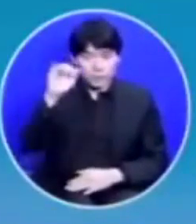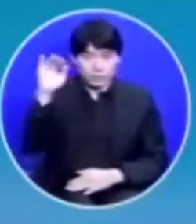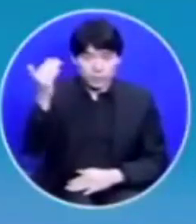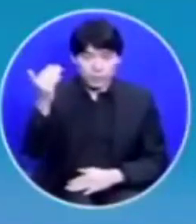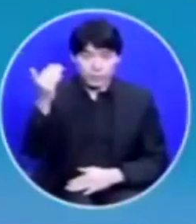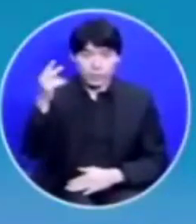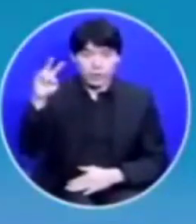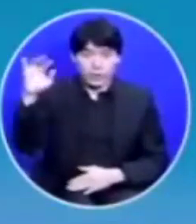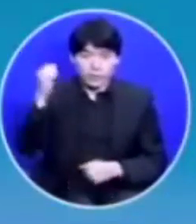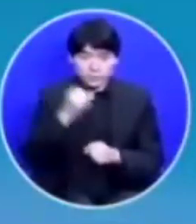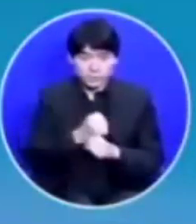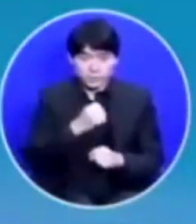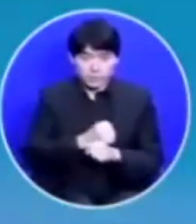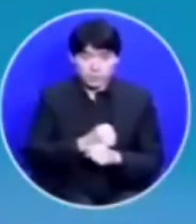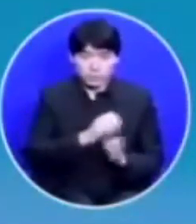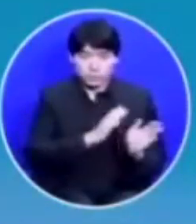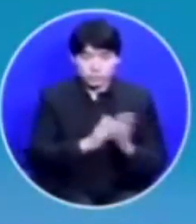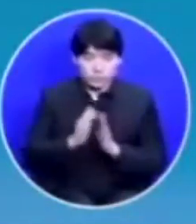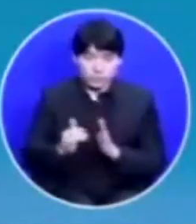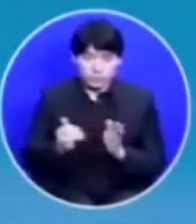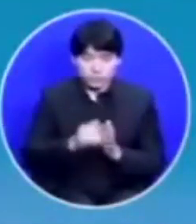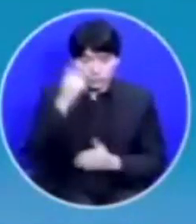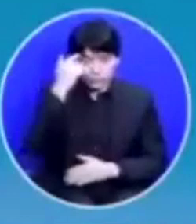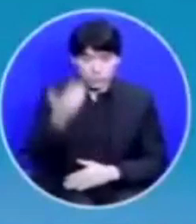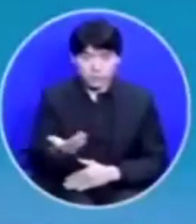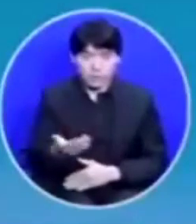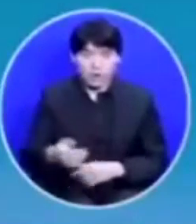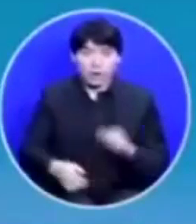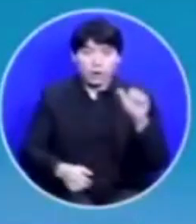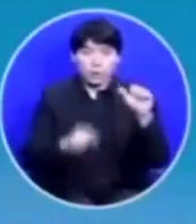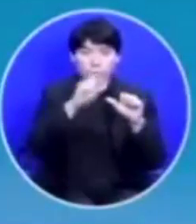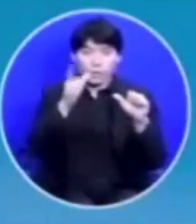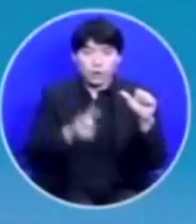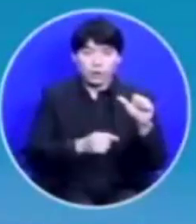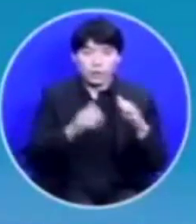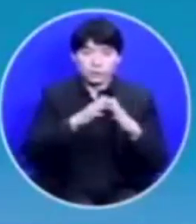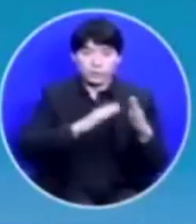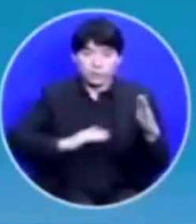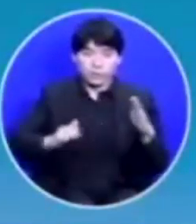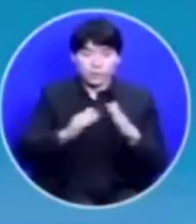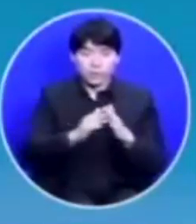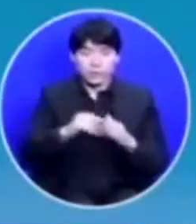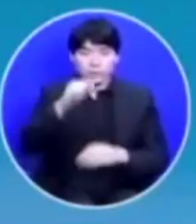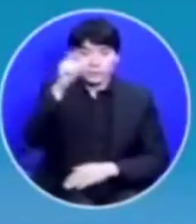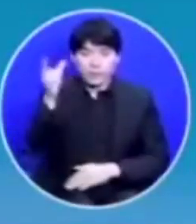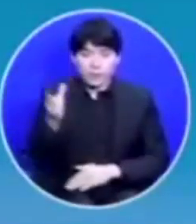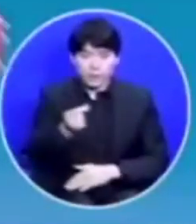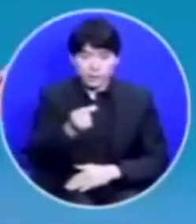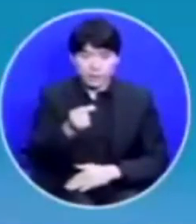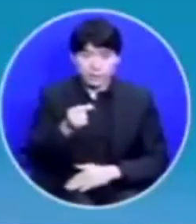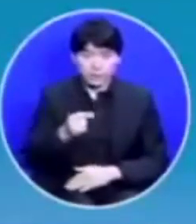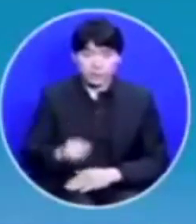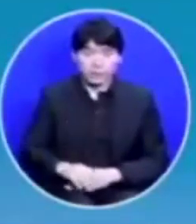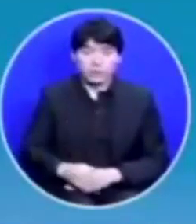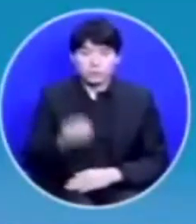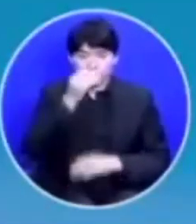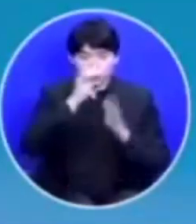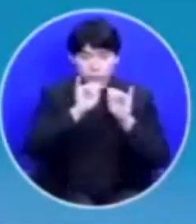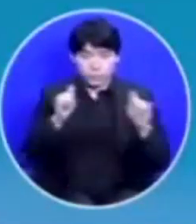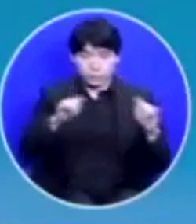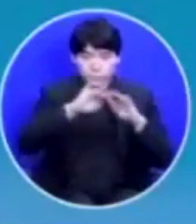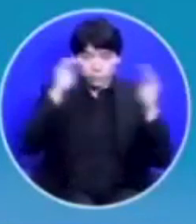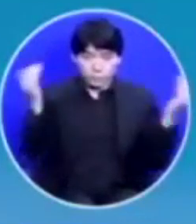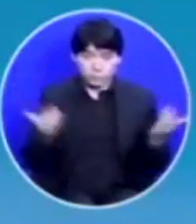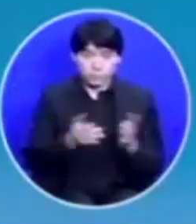되어 있습니까 여러분이 5 5월에 가정의 달에 에 우리 성도들의 모든 가정이